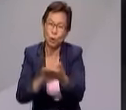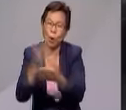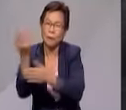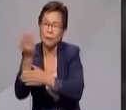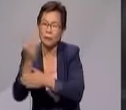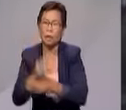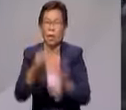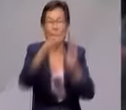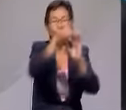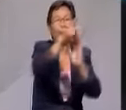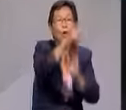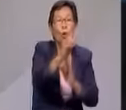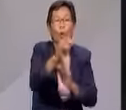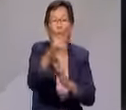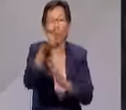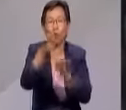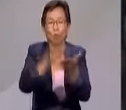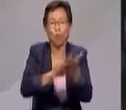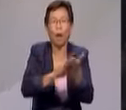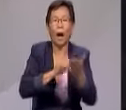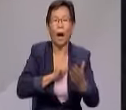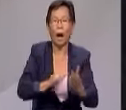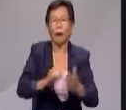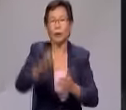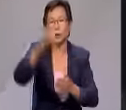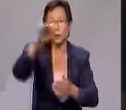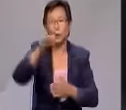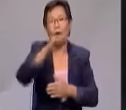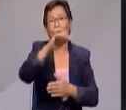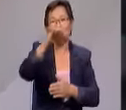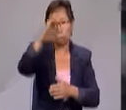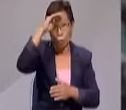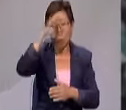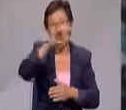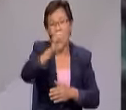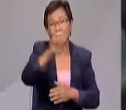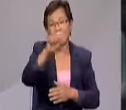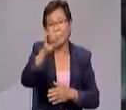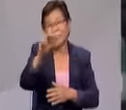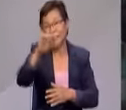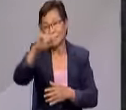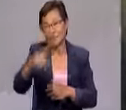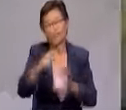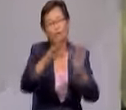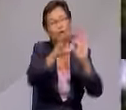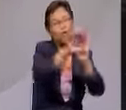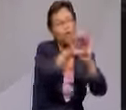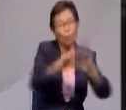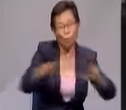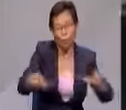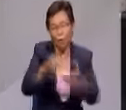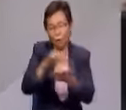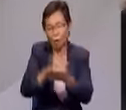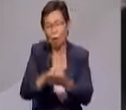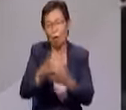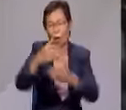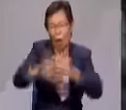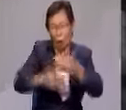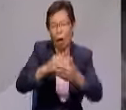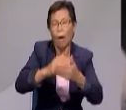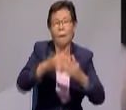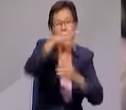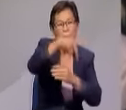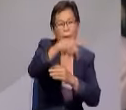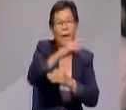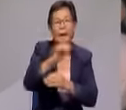Menurut beliau, kurikulum standard Sekolah Agama Kerajaan Johor SAKJ menjadi model dalam pelaksanaan ini apabila proses pembelajaran dan